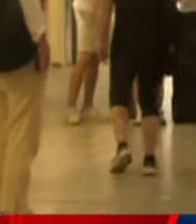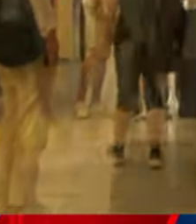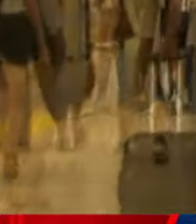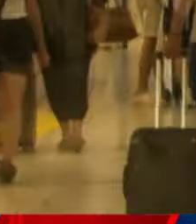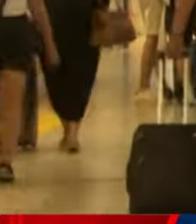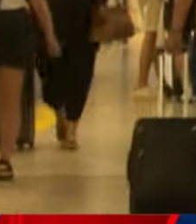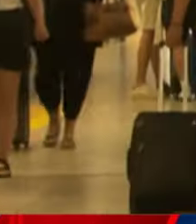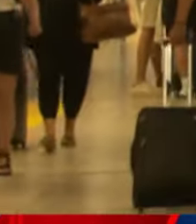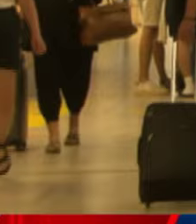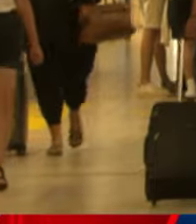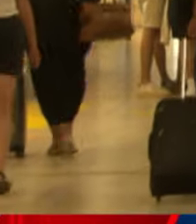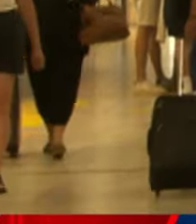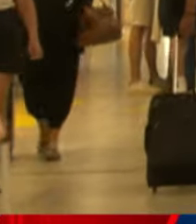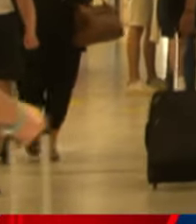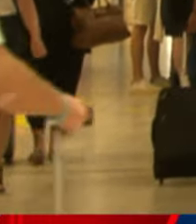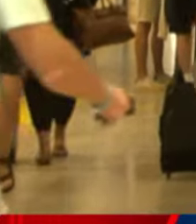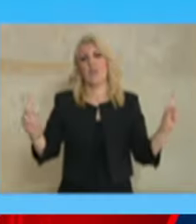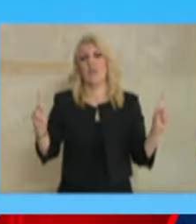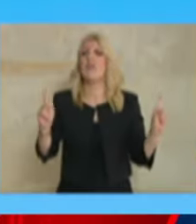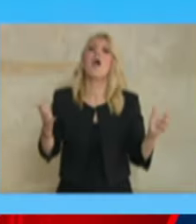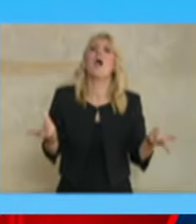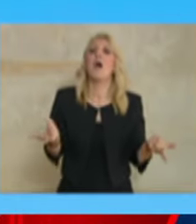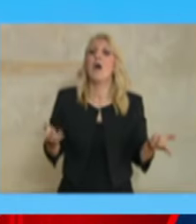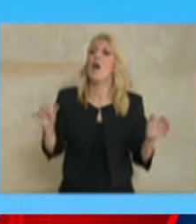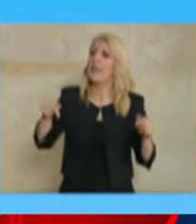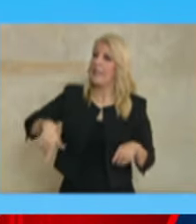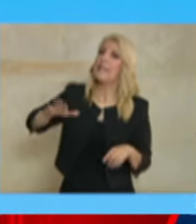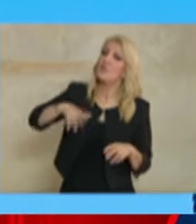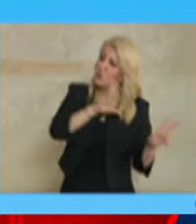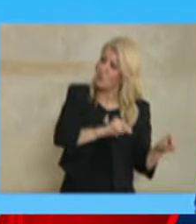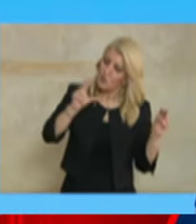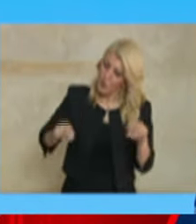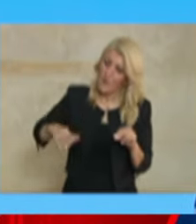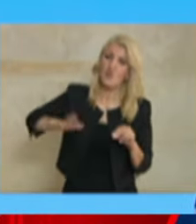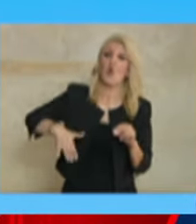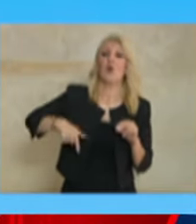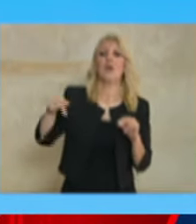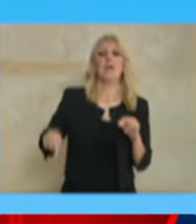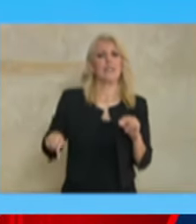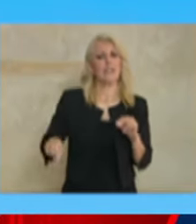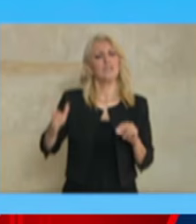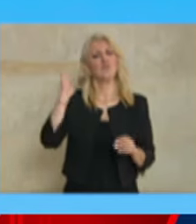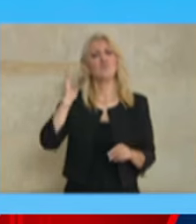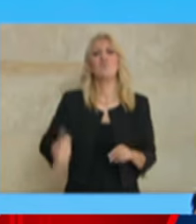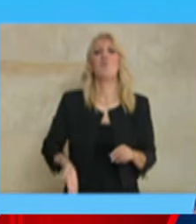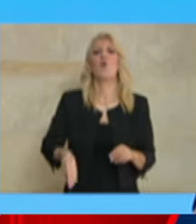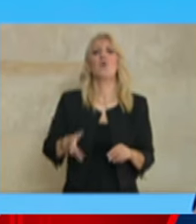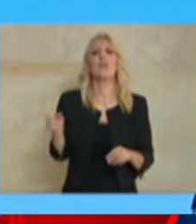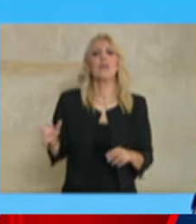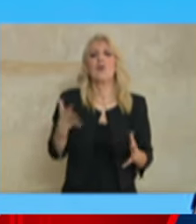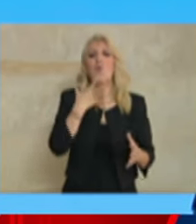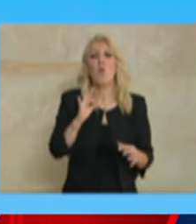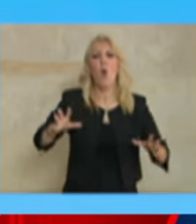είναι κοντά στον στόχο του τουρισμού 12 μήνες το χρόνο. Η Κρήτη μπορεί να παίξει πρωταγωνιστικό ρόλο σε αυτό. Η Κρήτη μπορεί να έχει σεζόν 12 μήνες το